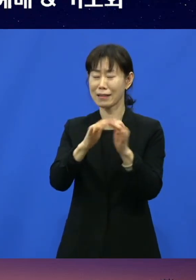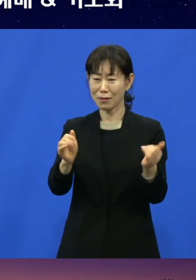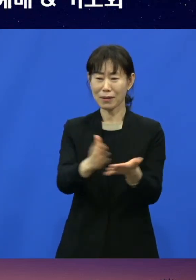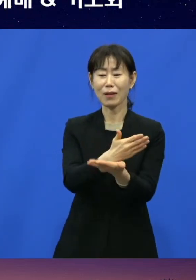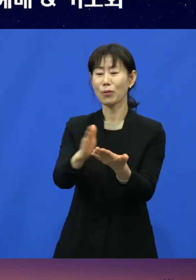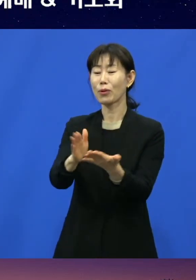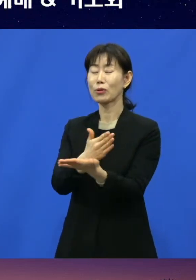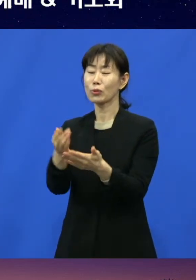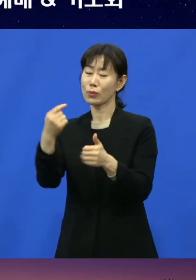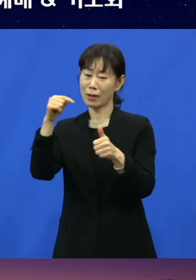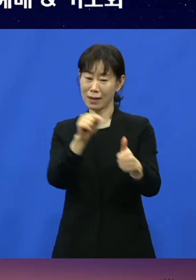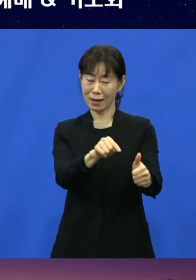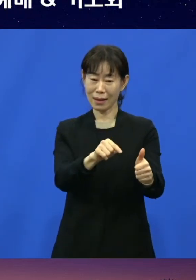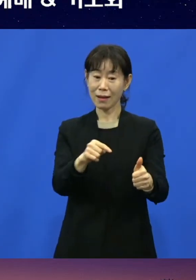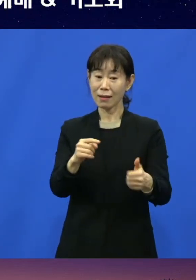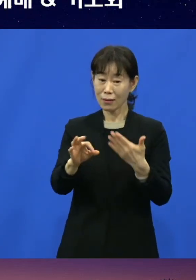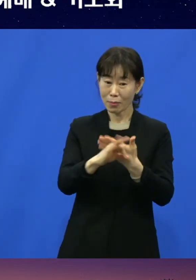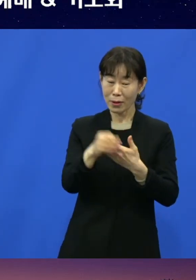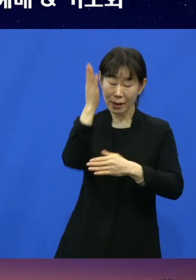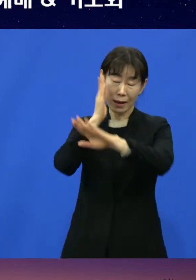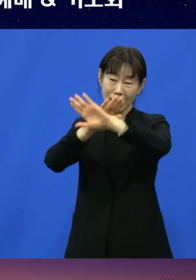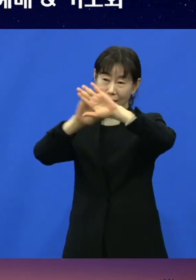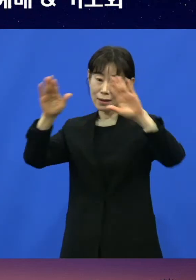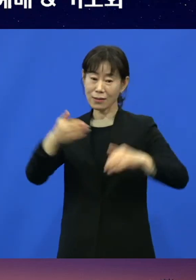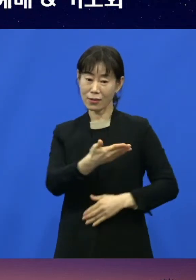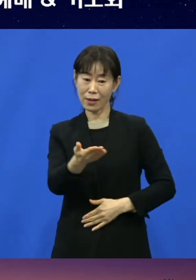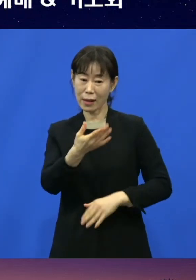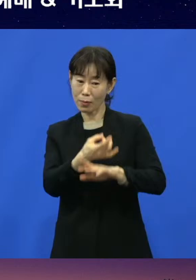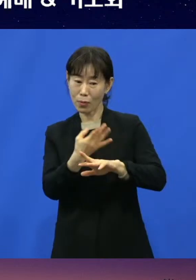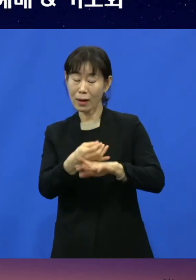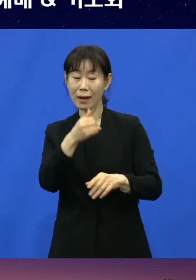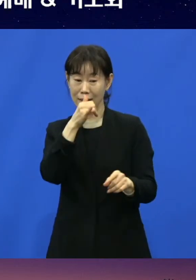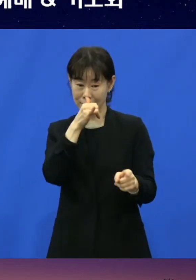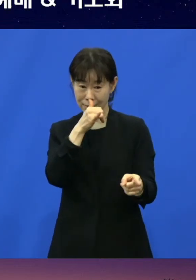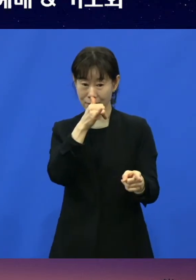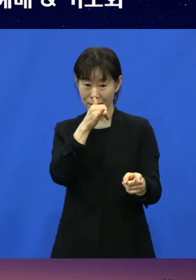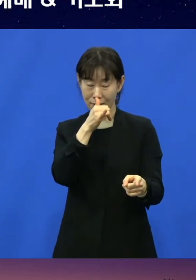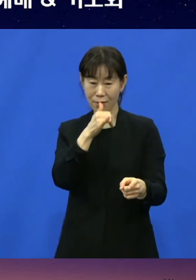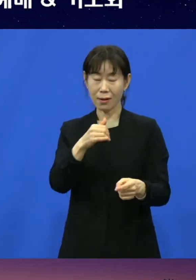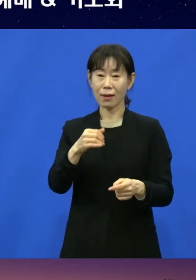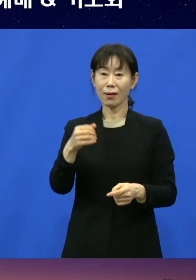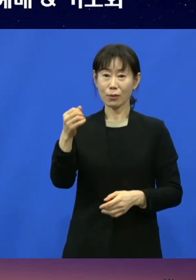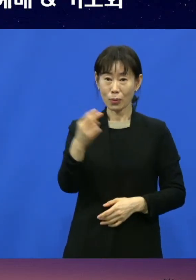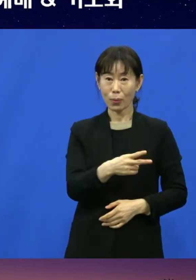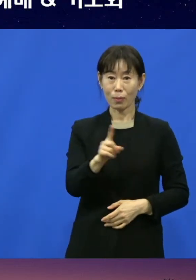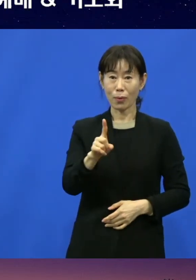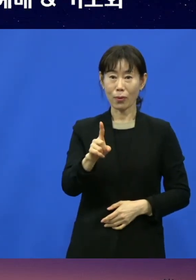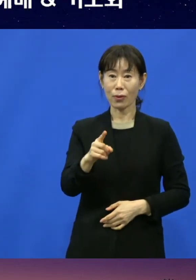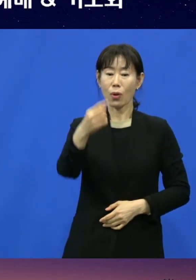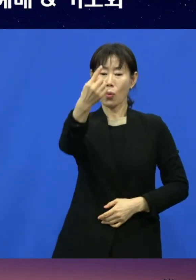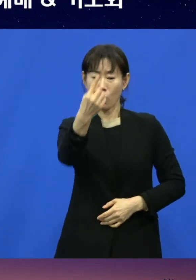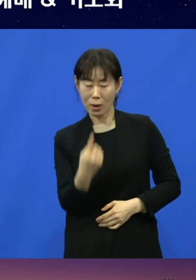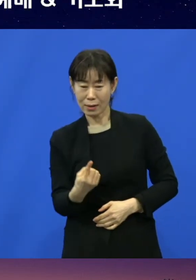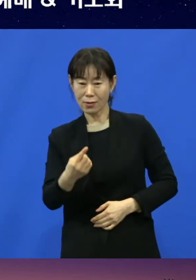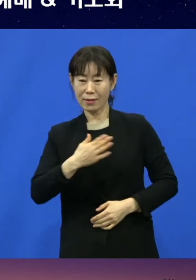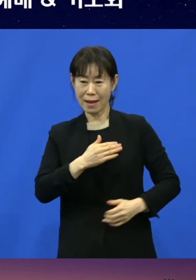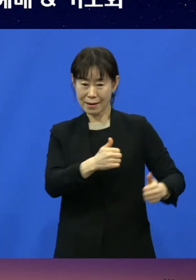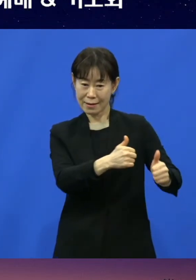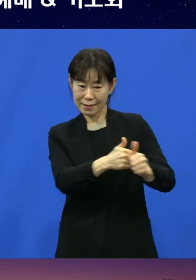나눠주라. 그리하면 하늘에서 내게 보화가 있으리라. 그리고 와서 나를 따르라